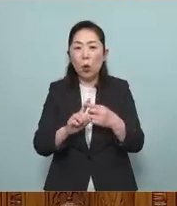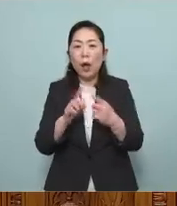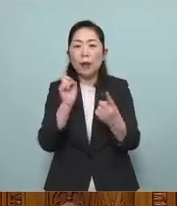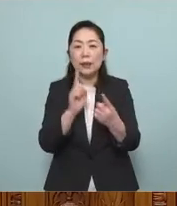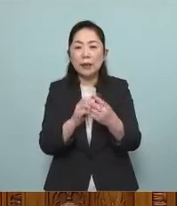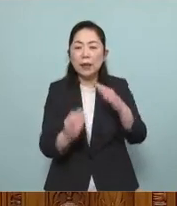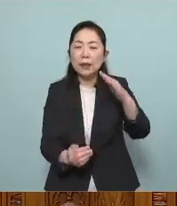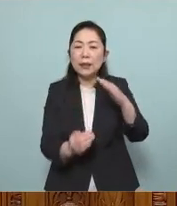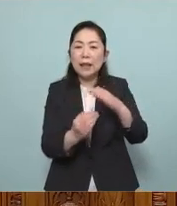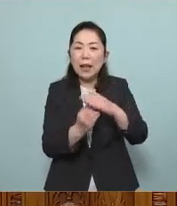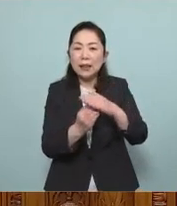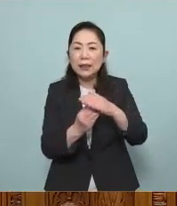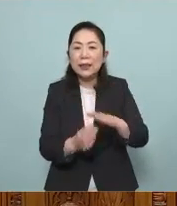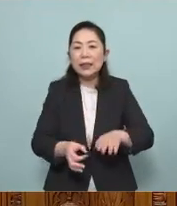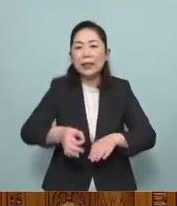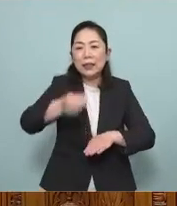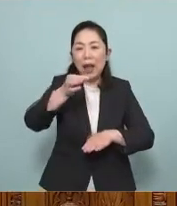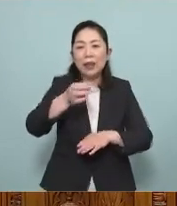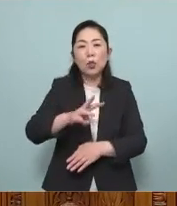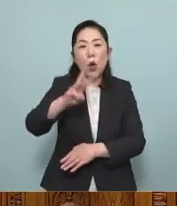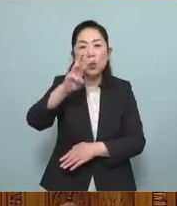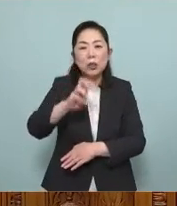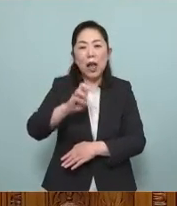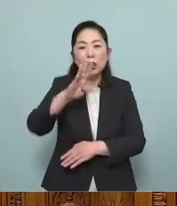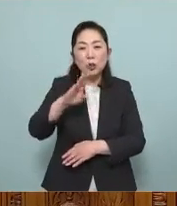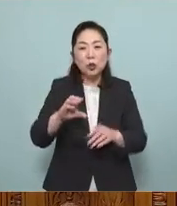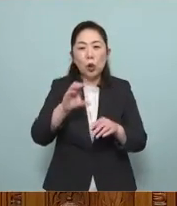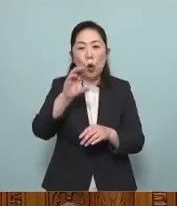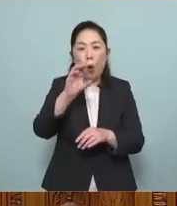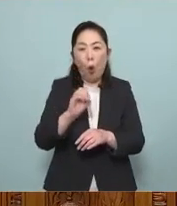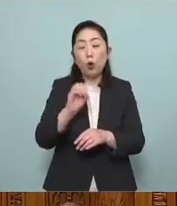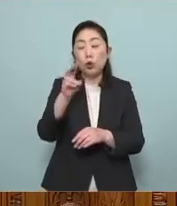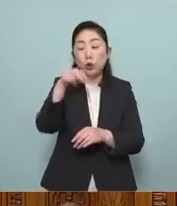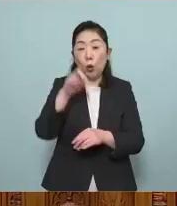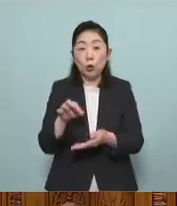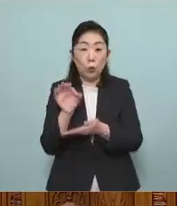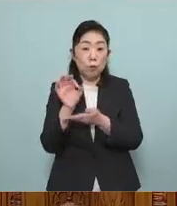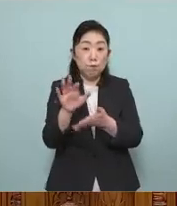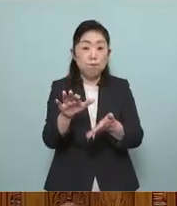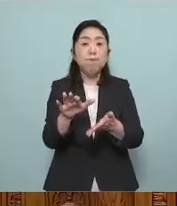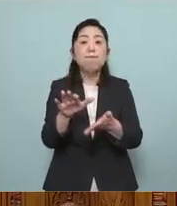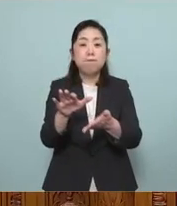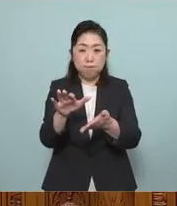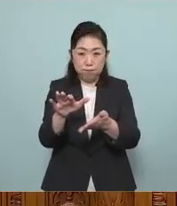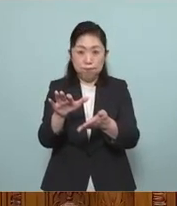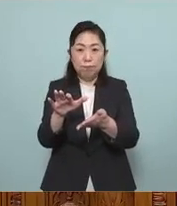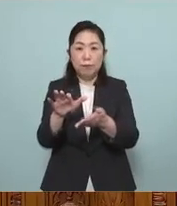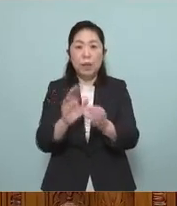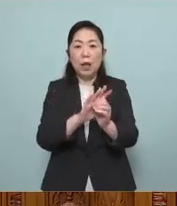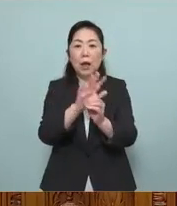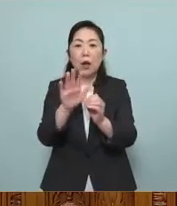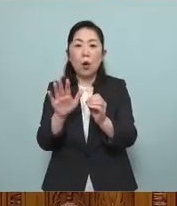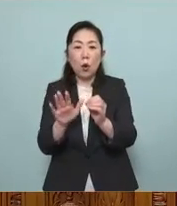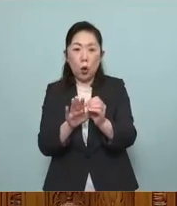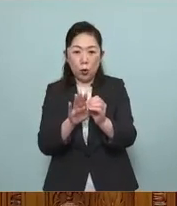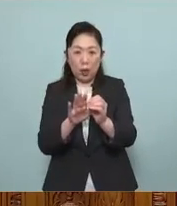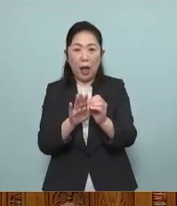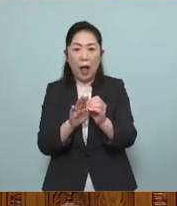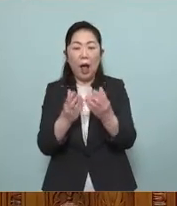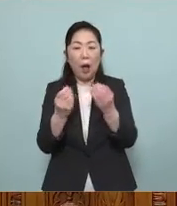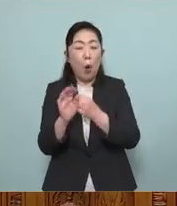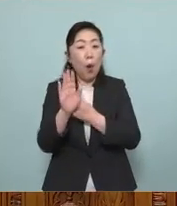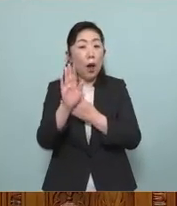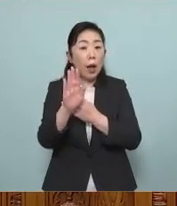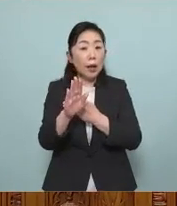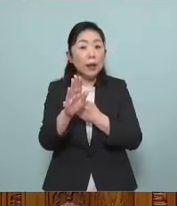の約34億ドルを拠出します。TIGAD8 では、コロナ後を見